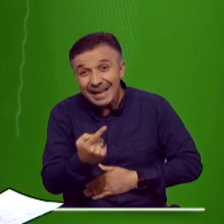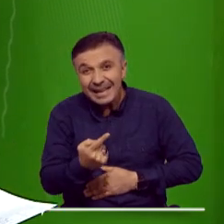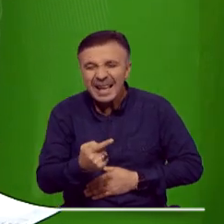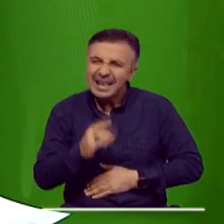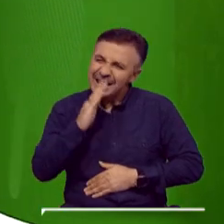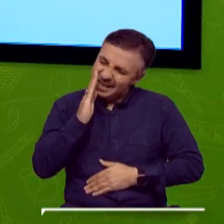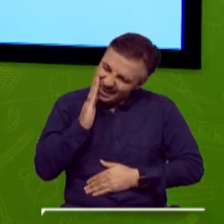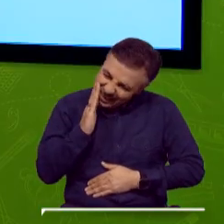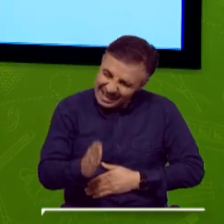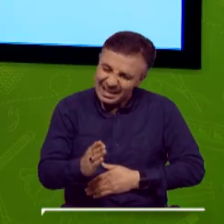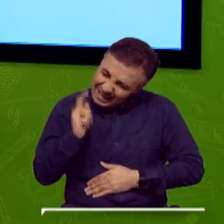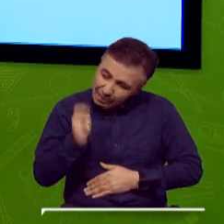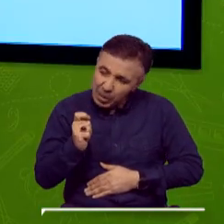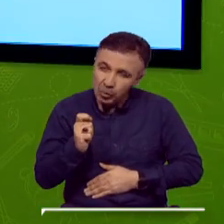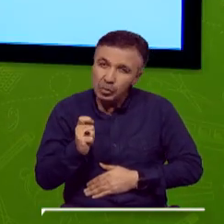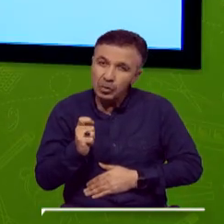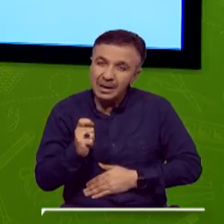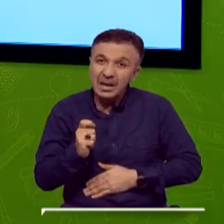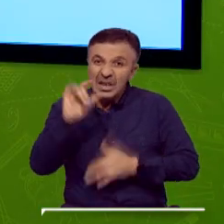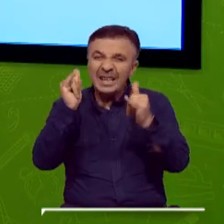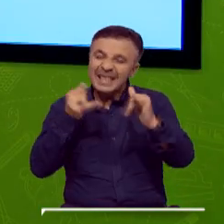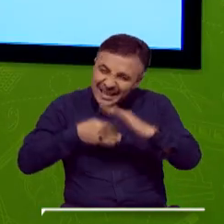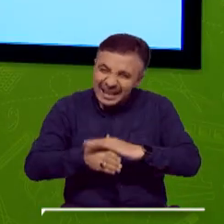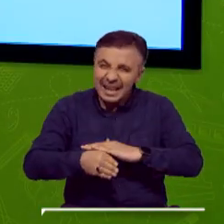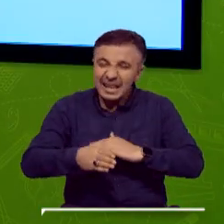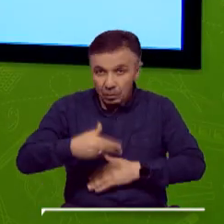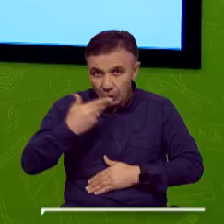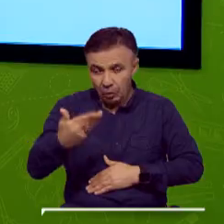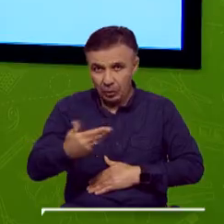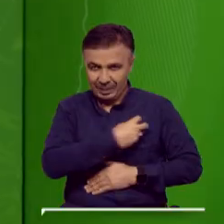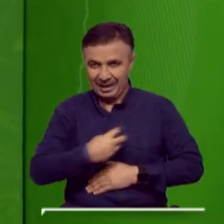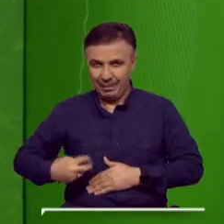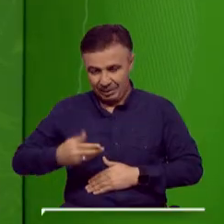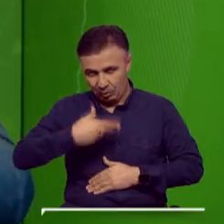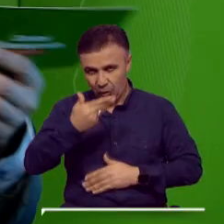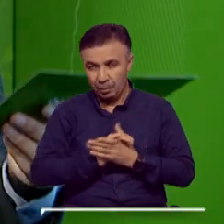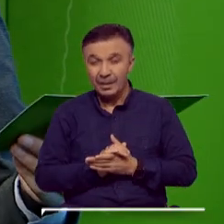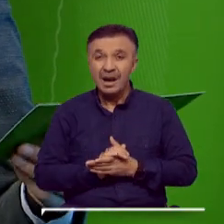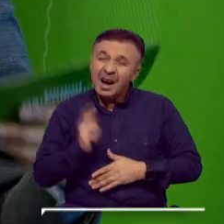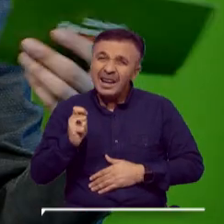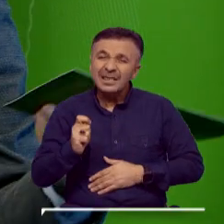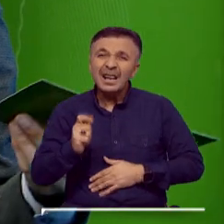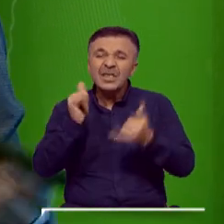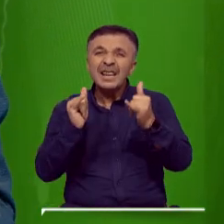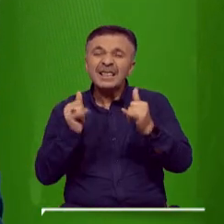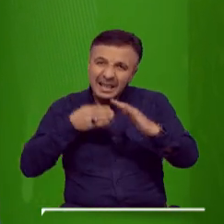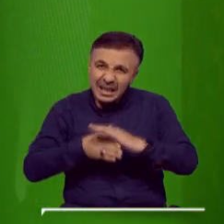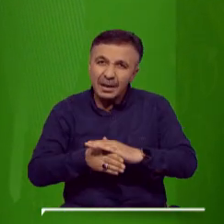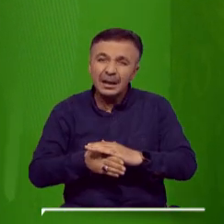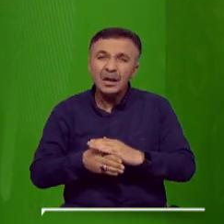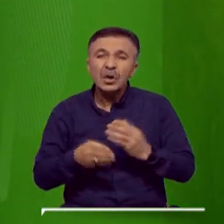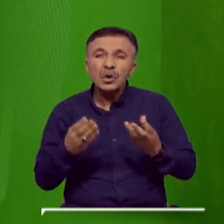kesinlikle cennete girer buyuruyor sevgili peygamberimiz. Aslında cennete gitmek de o kadar zor